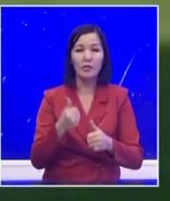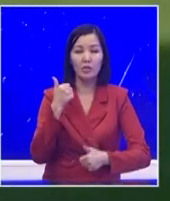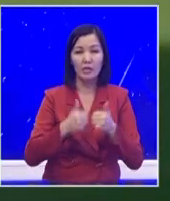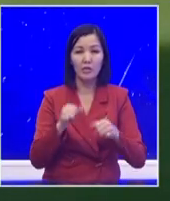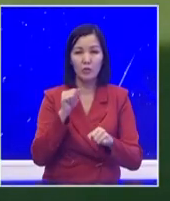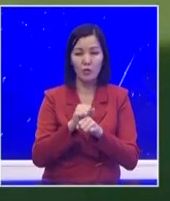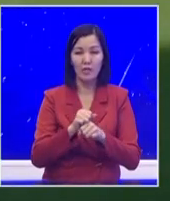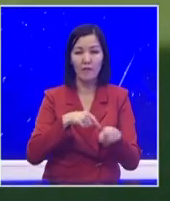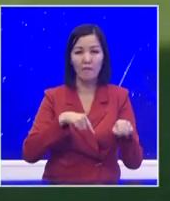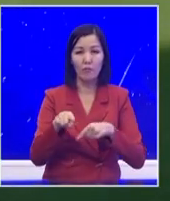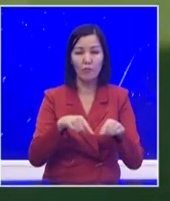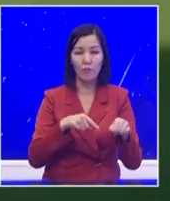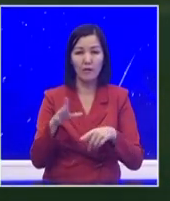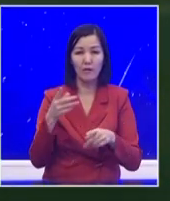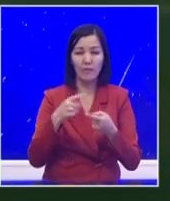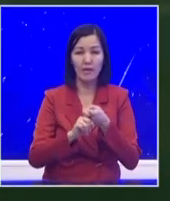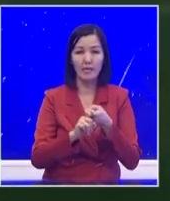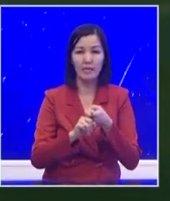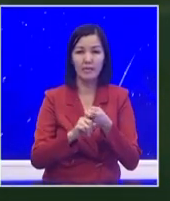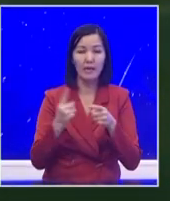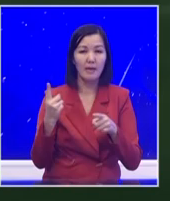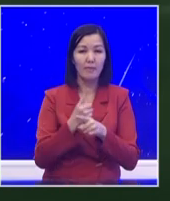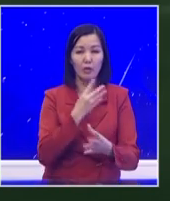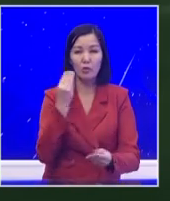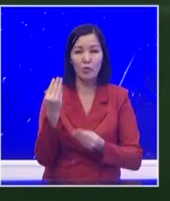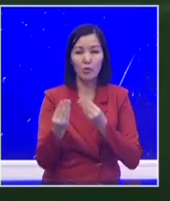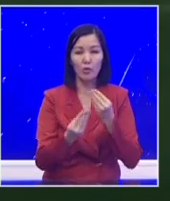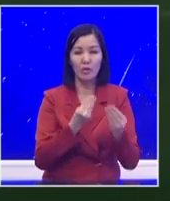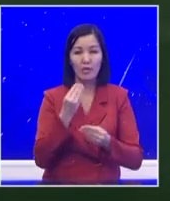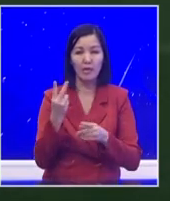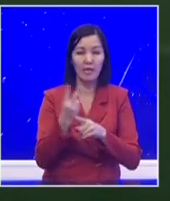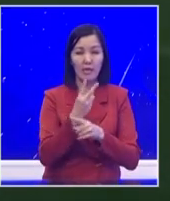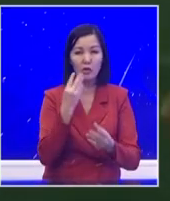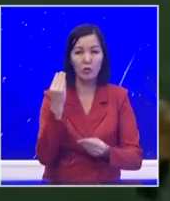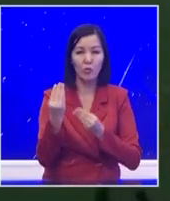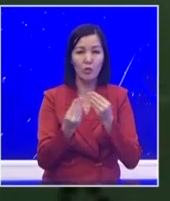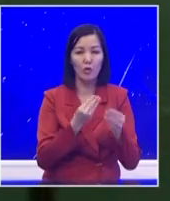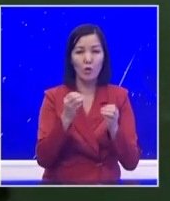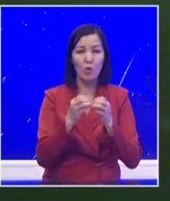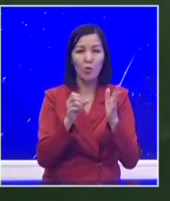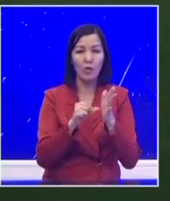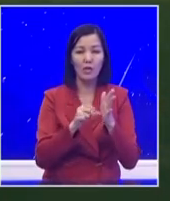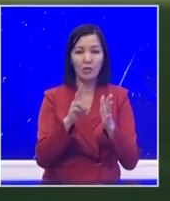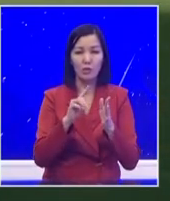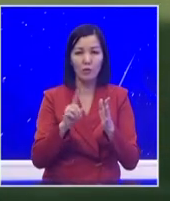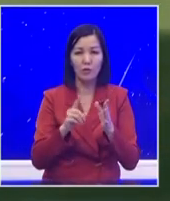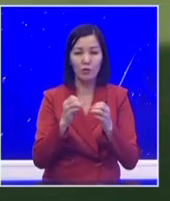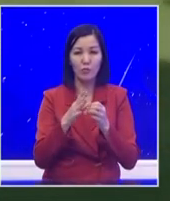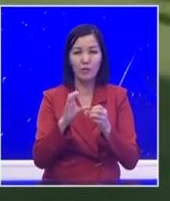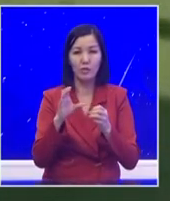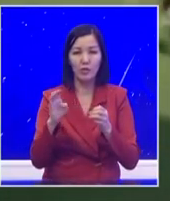Футболдан Қазақстан чемпионаты, Қазақстан кубогы, бірінші лиганың және екінші лиганың матчтары 16 наурыздан 15 сәуірге